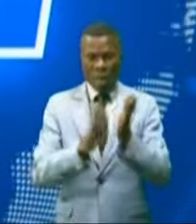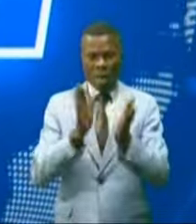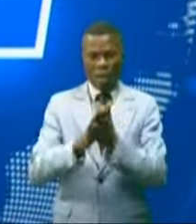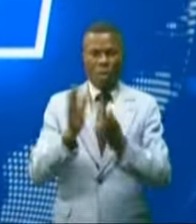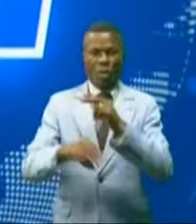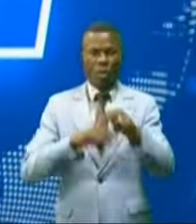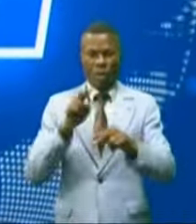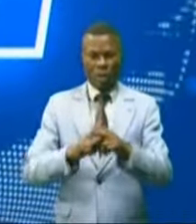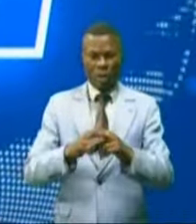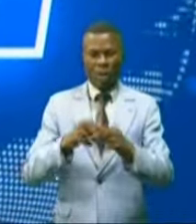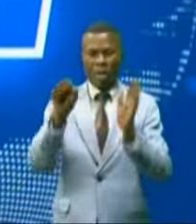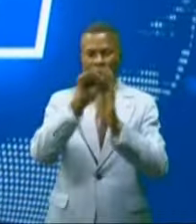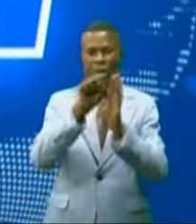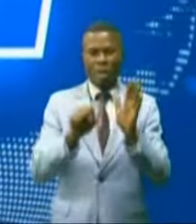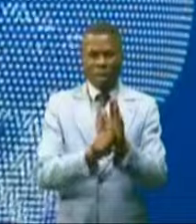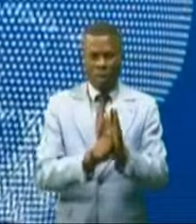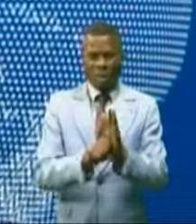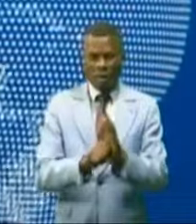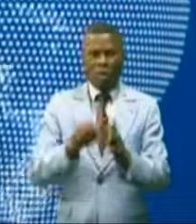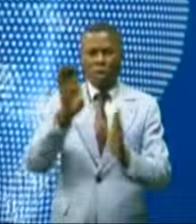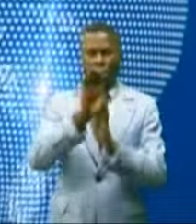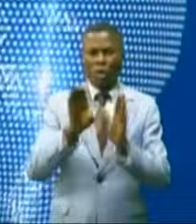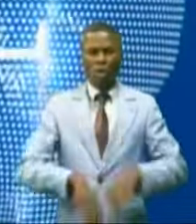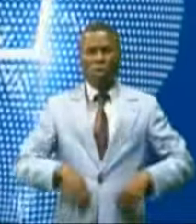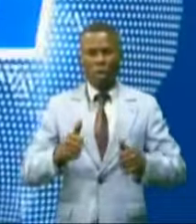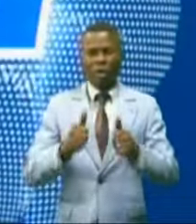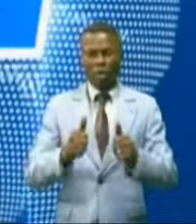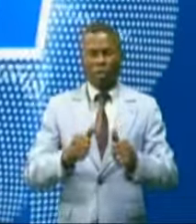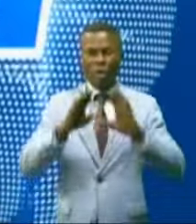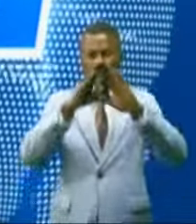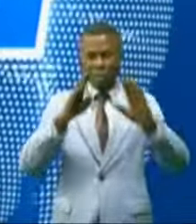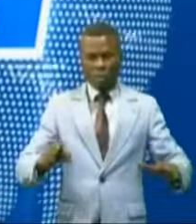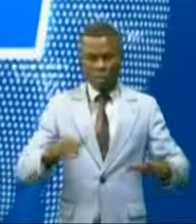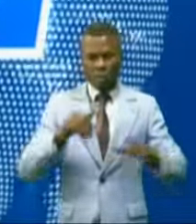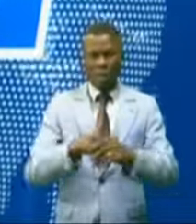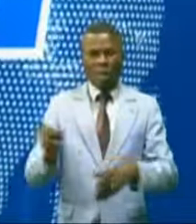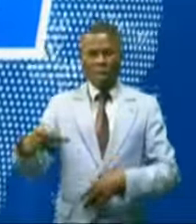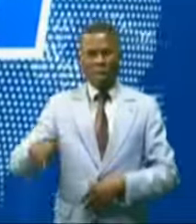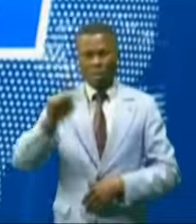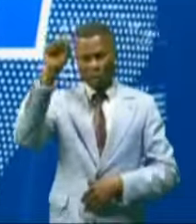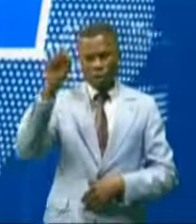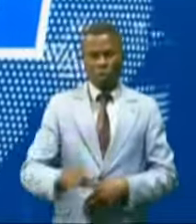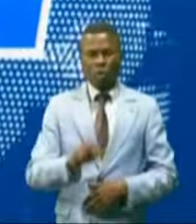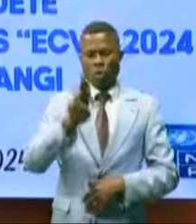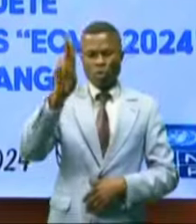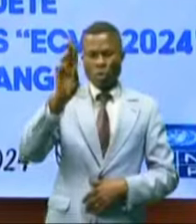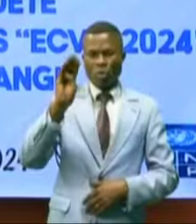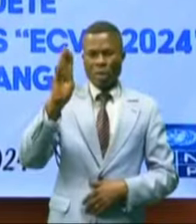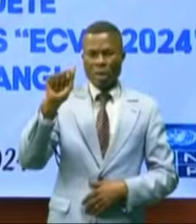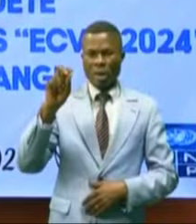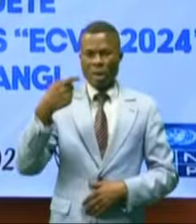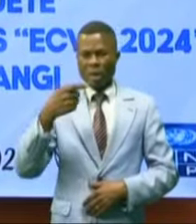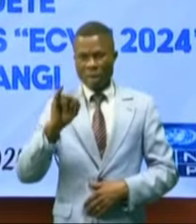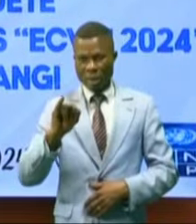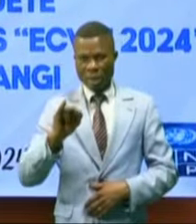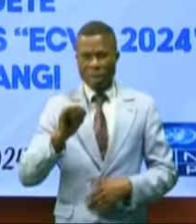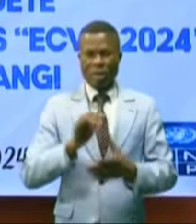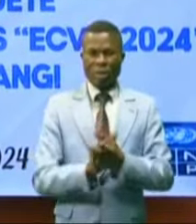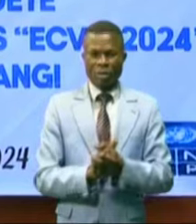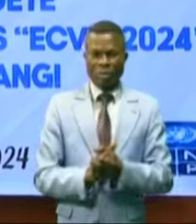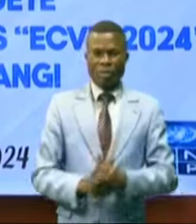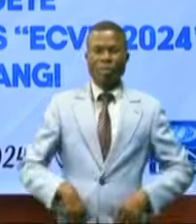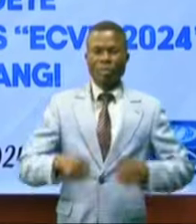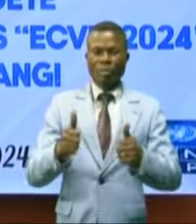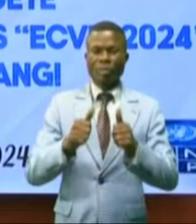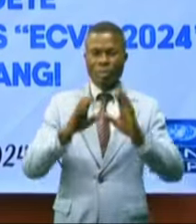national de statistiques sur les conditions de vie de ménage dans la province du Sud-Ubangi. L'enquête sur les conditions de vie